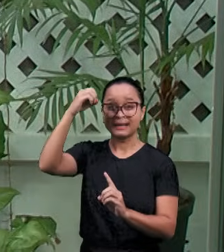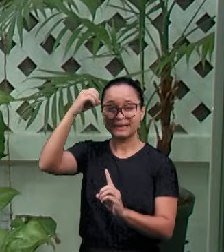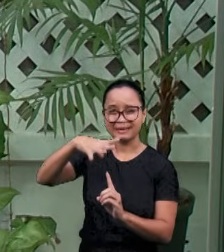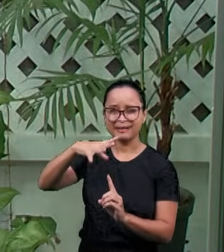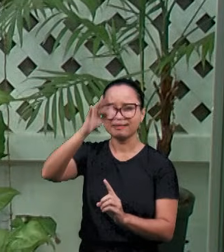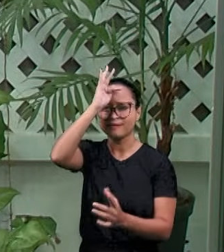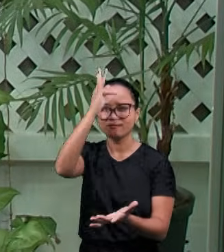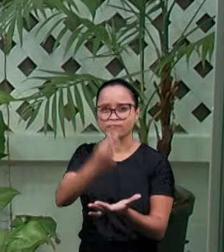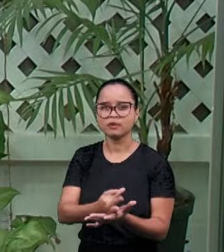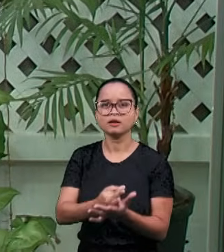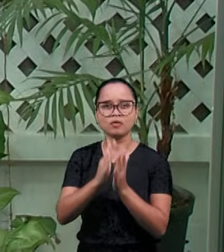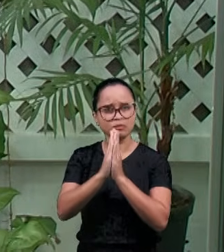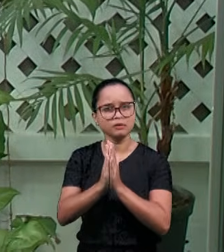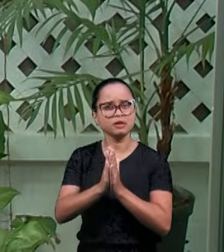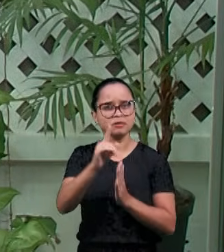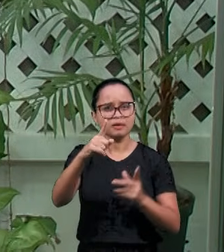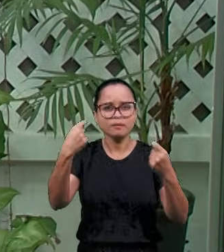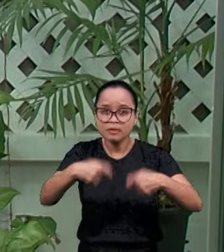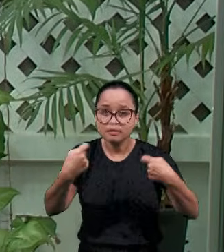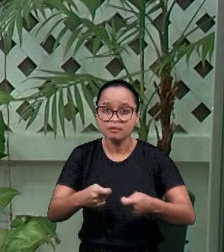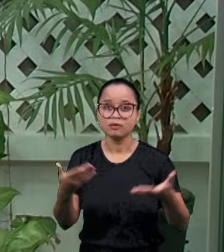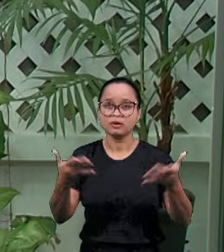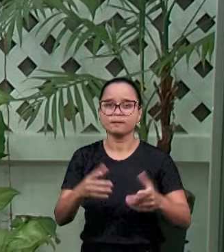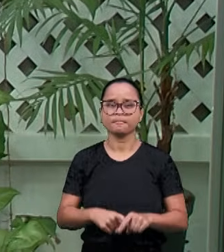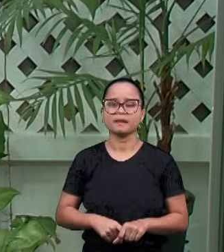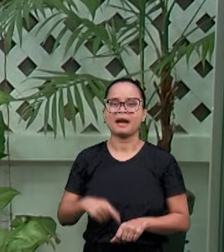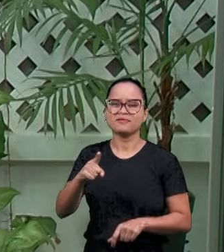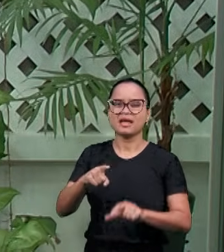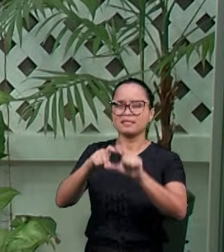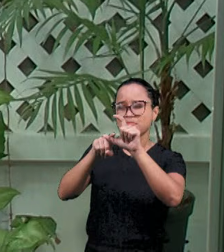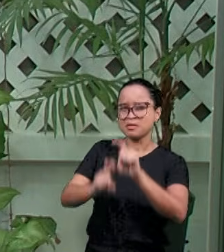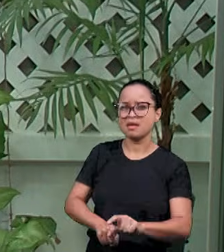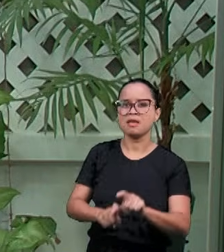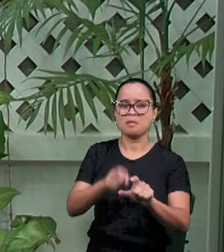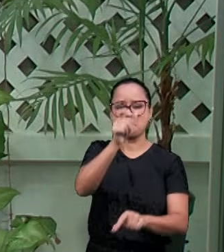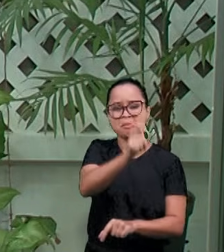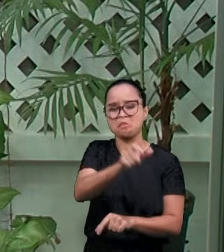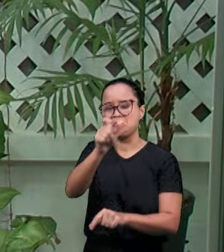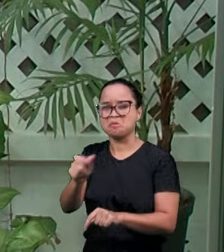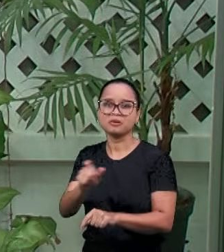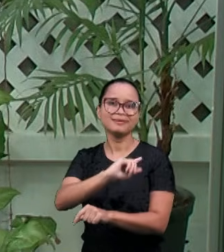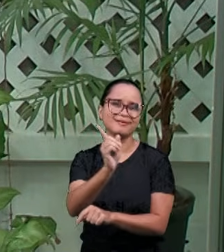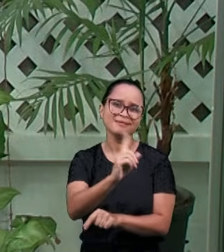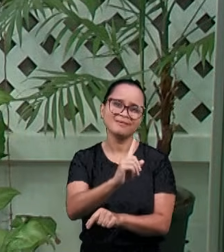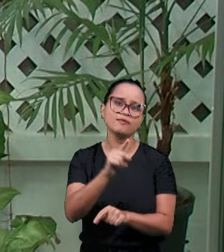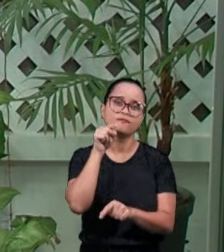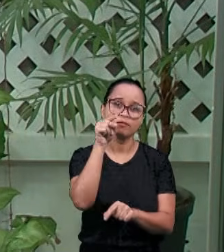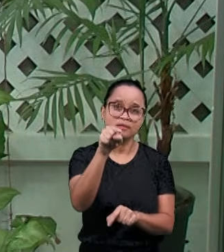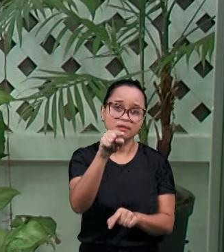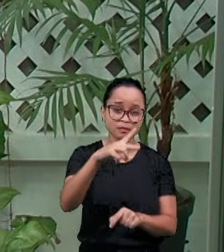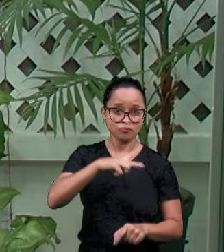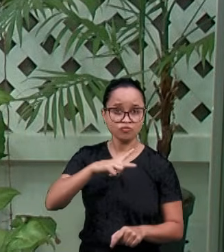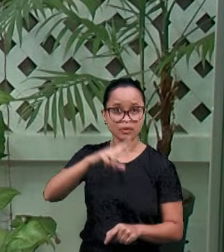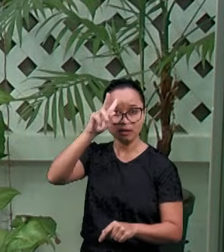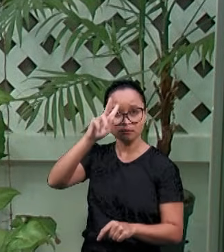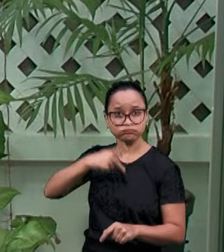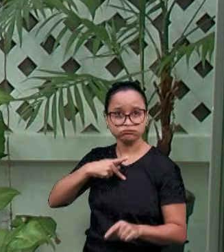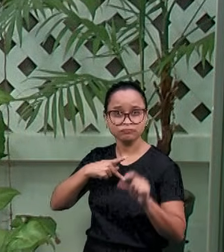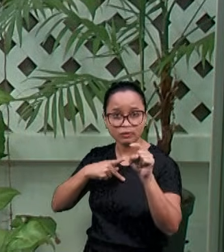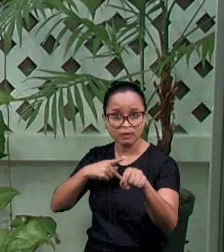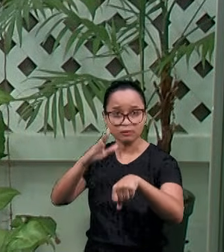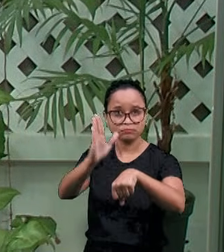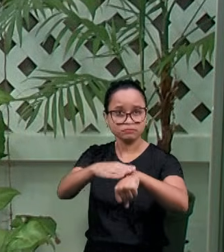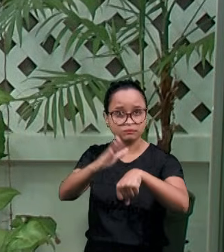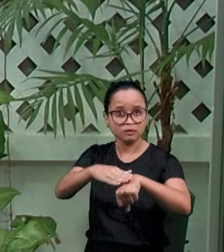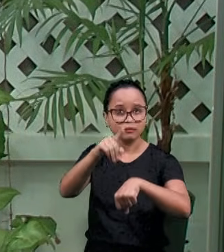ce dont vous avez besoin maintenant. Ne dépendez pas de A, de B, de C. Vous-même, le frère,